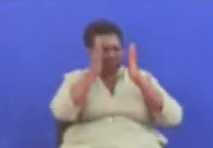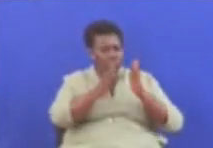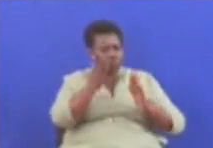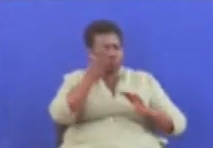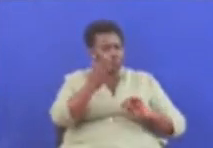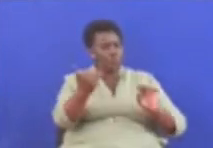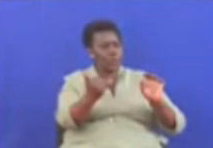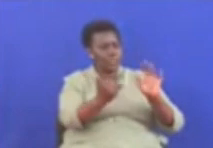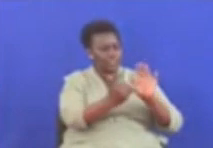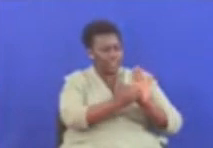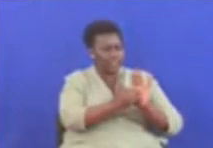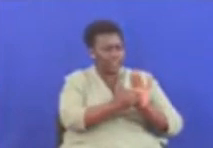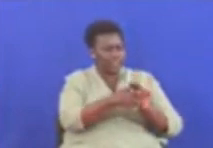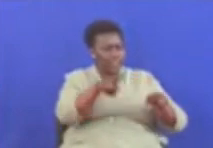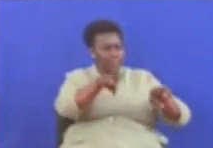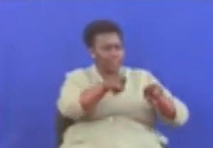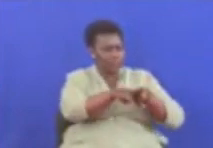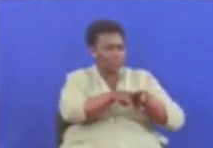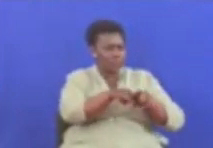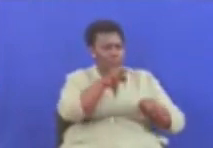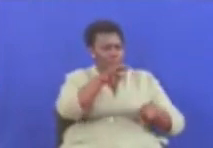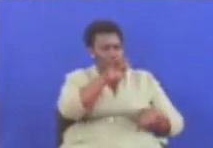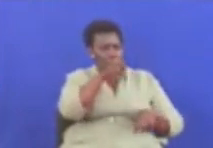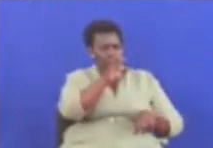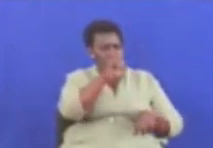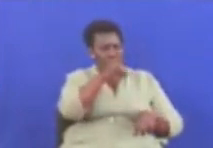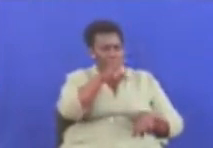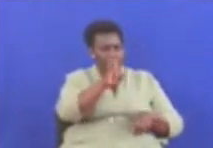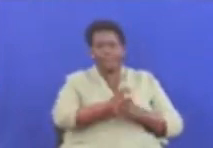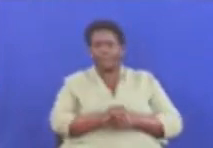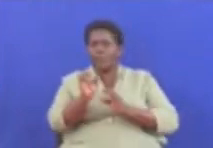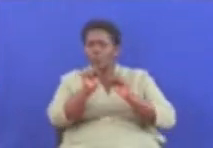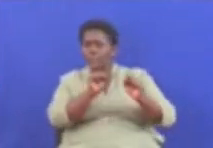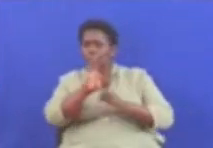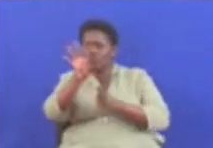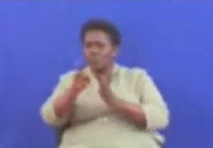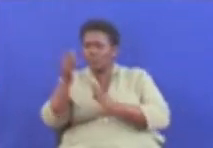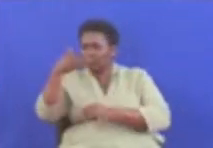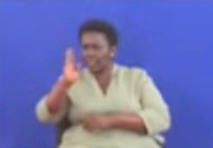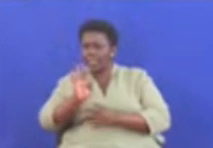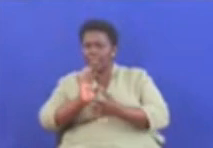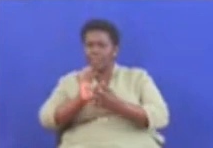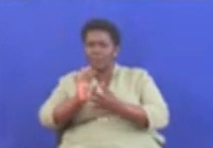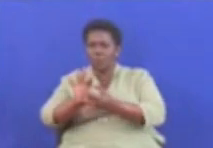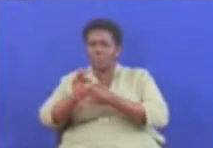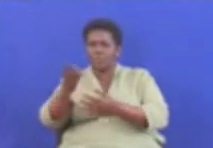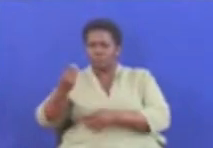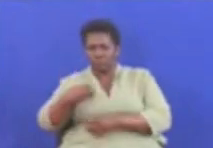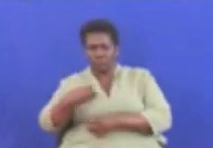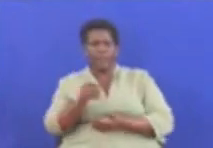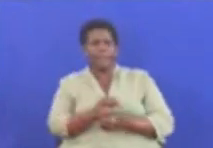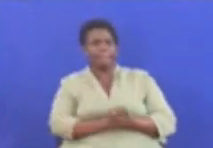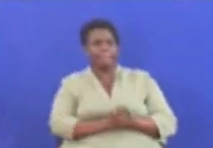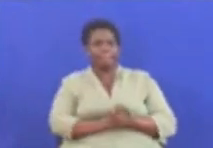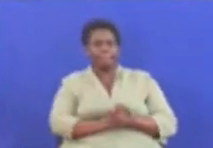sheria wa serikali ndugu Honorius Njole, pamoja na watendaji wote wa serikali kwa ushirikiano wao wa dhati